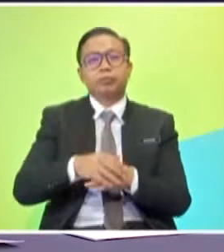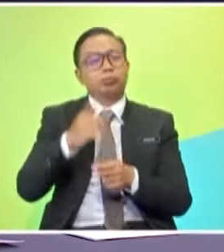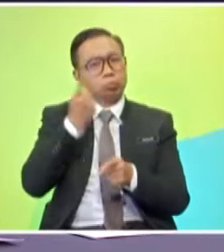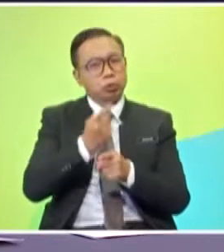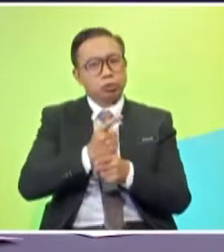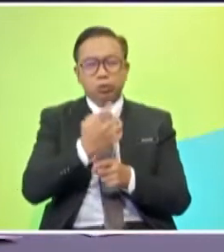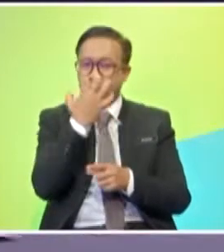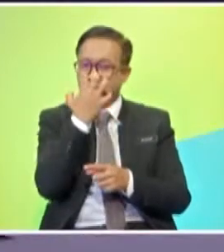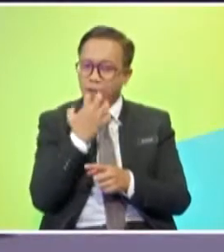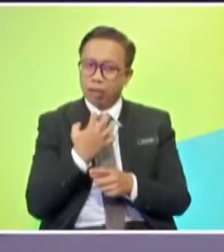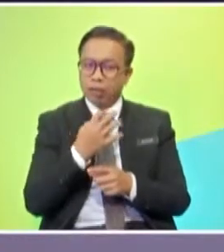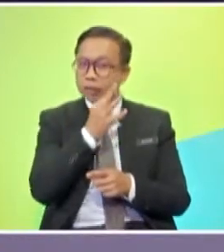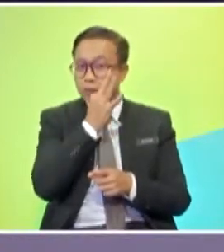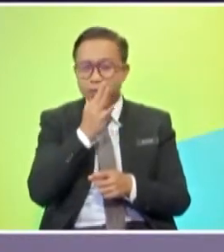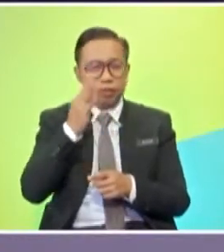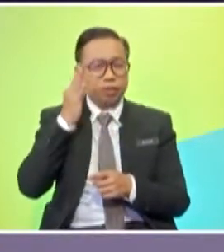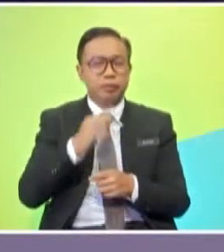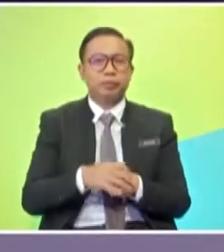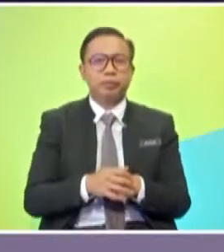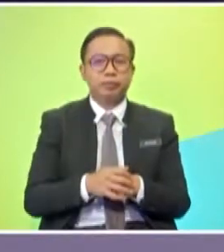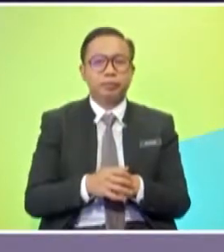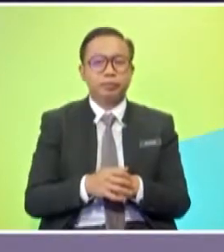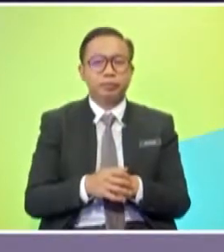nak marah dekat sini